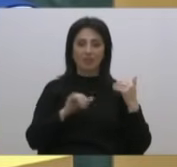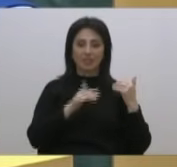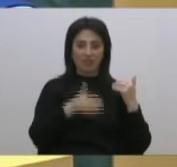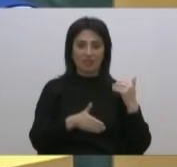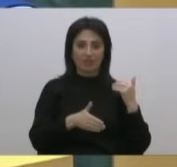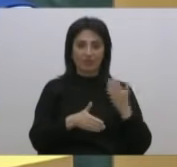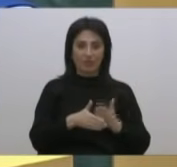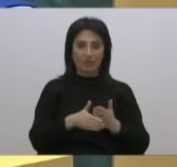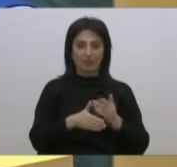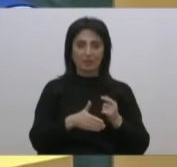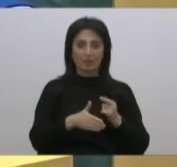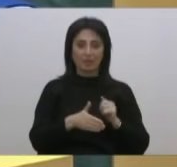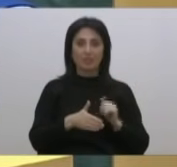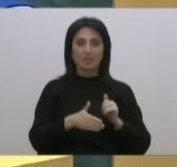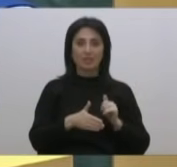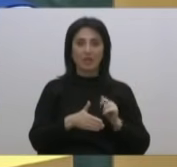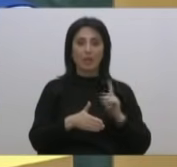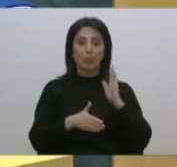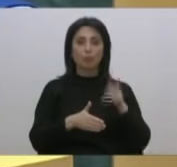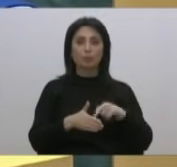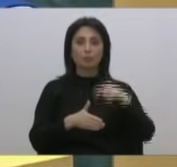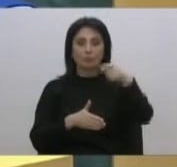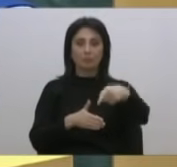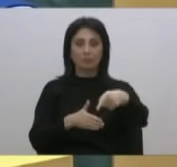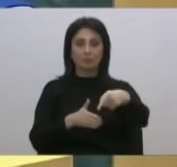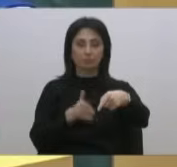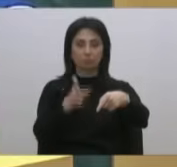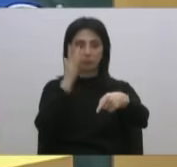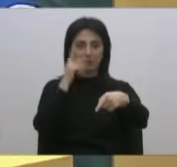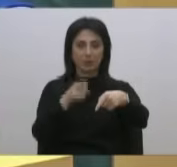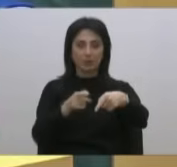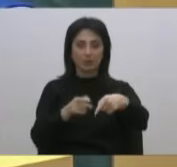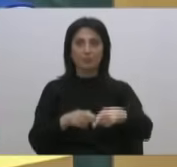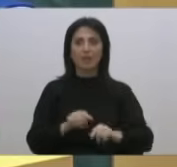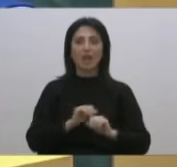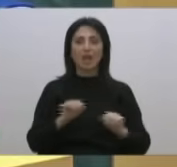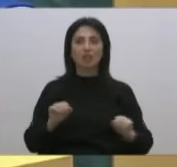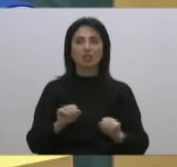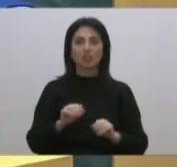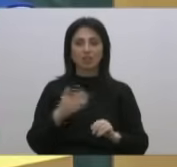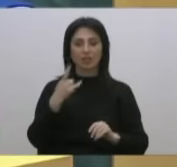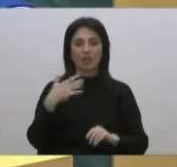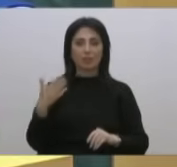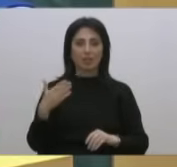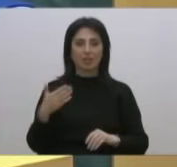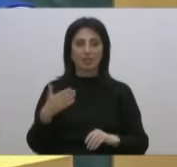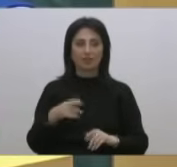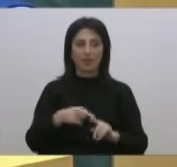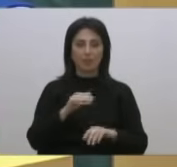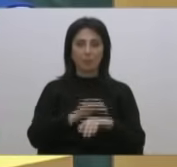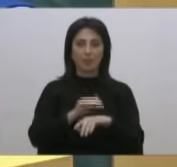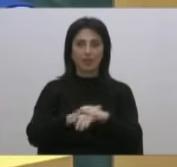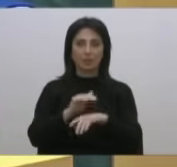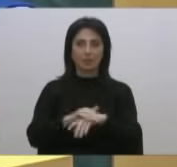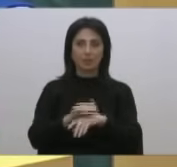სად ვართ დღეს და რა არის ჩვენი მიზნები. არ შეიძლება ცალმხრივად ამ